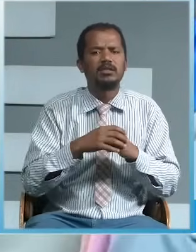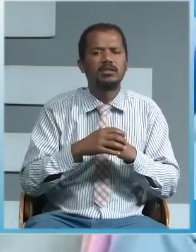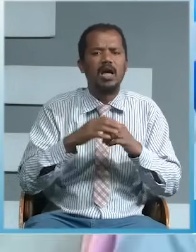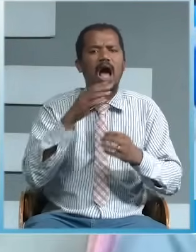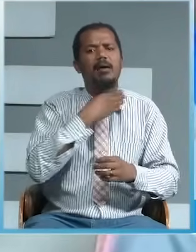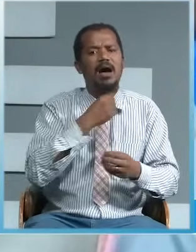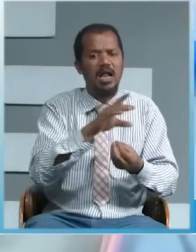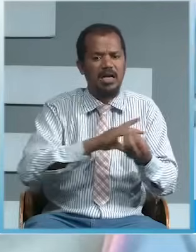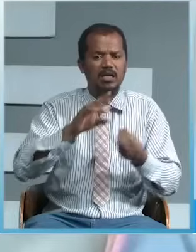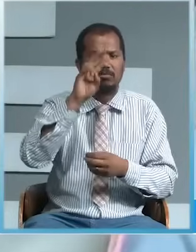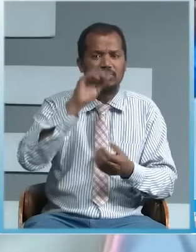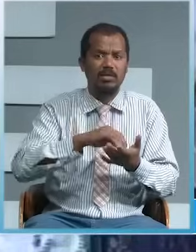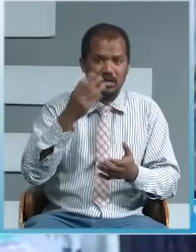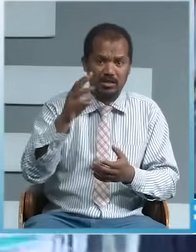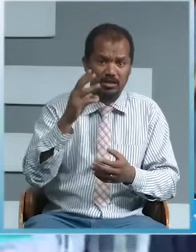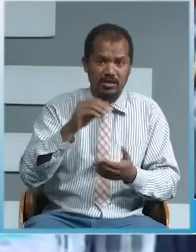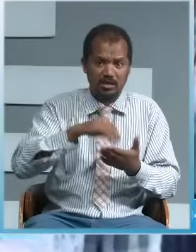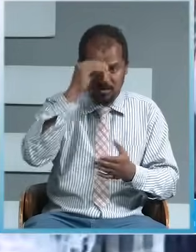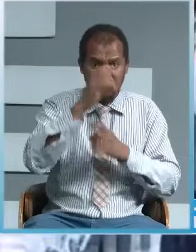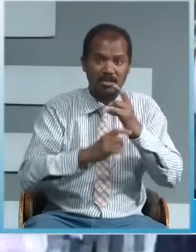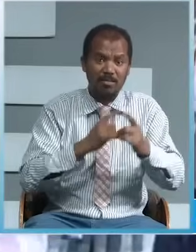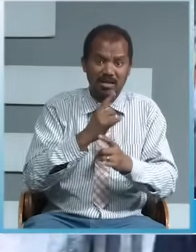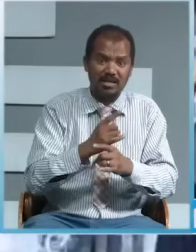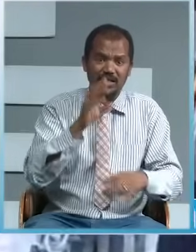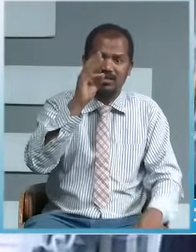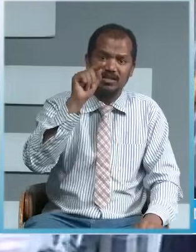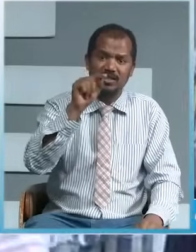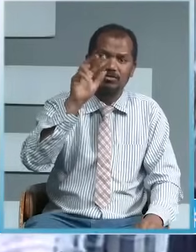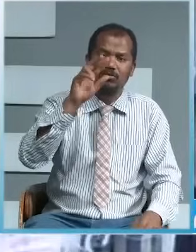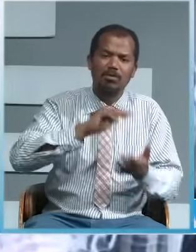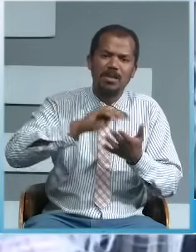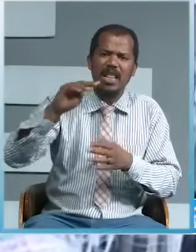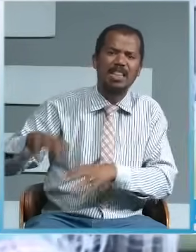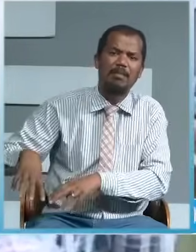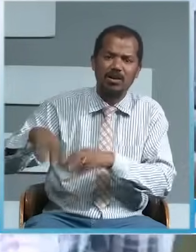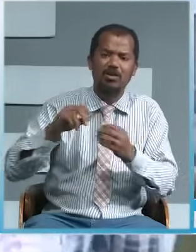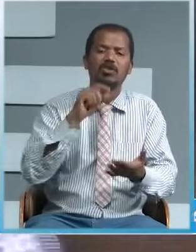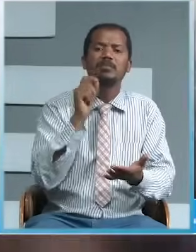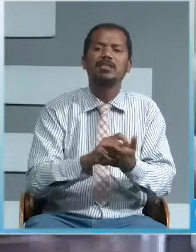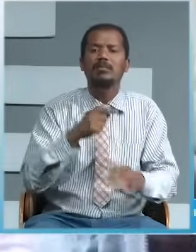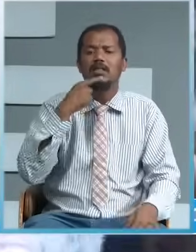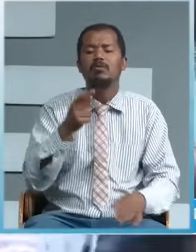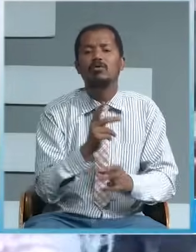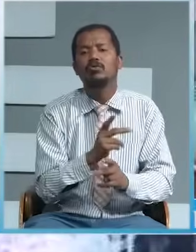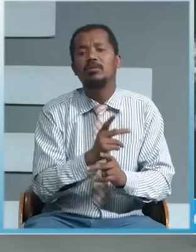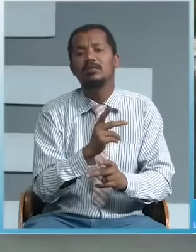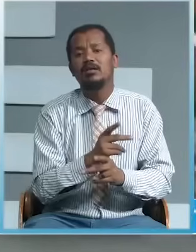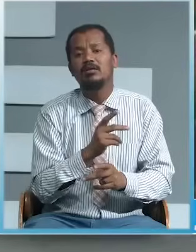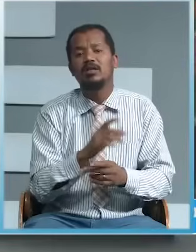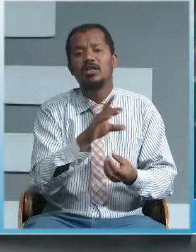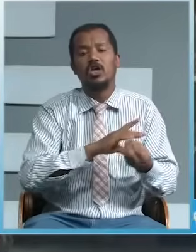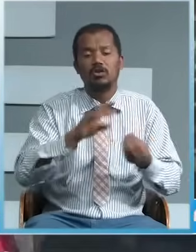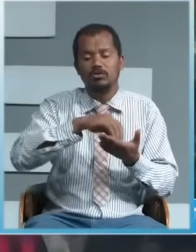አለበት። በአማራ ክልል በ2016 የትምህርት ዘመን 6.3 ሚሊዮን ተማሪዎች ይመዘገባሉ ተብሎ